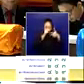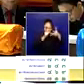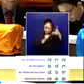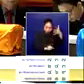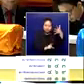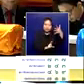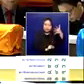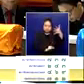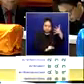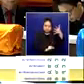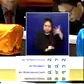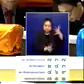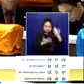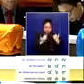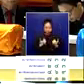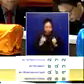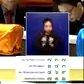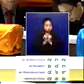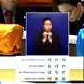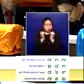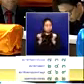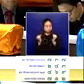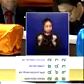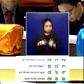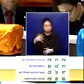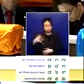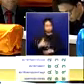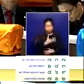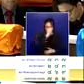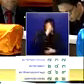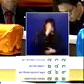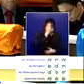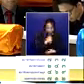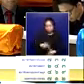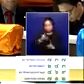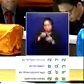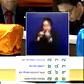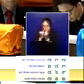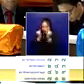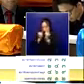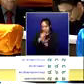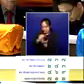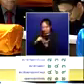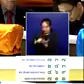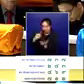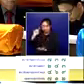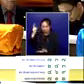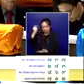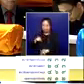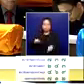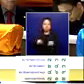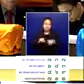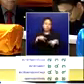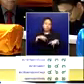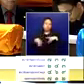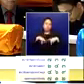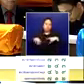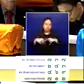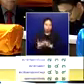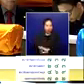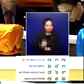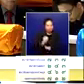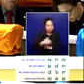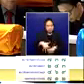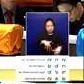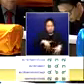ฉบับและรัฐธรรมนูญที่เขียนหลังการรัฐประหารทุกครั้งก็มักจะขัดแย้งและไม่เป็นคุณต่ออำนาจของประ